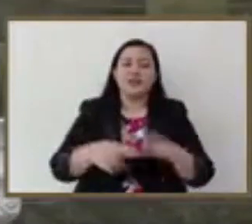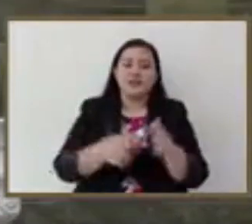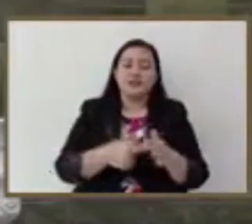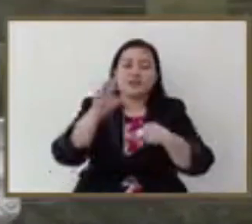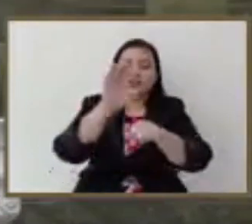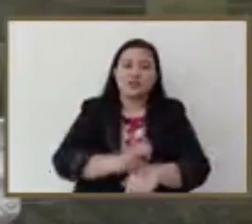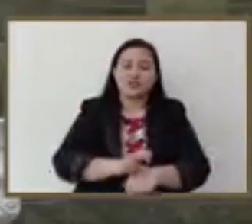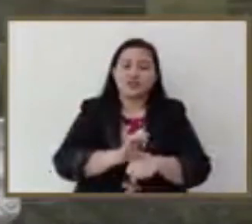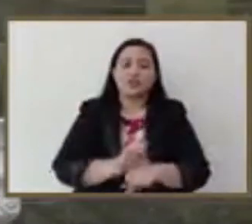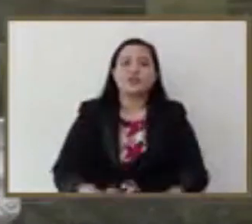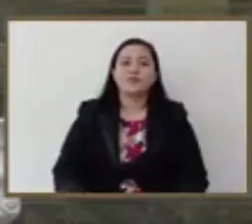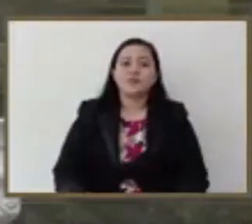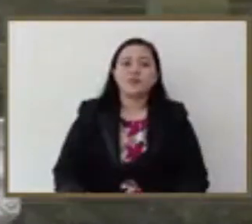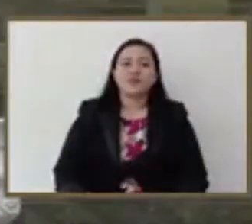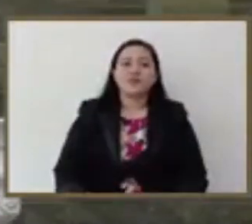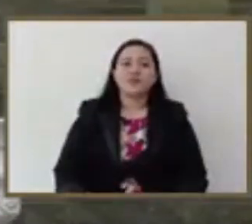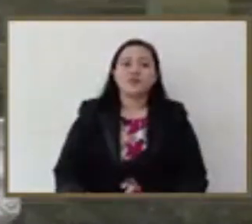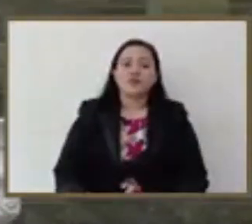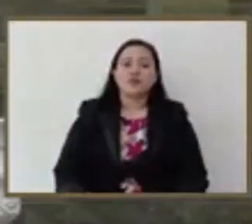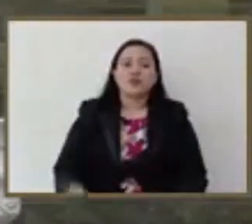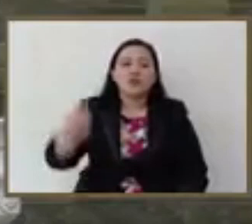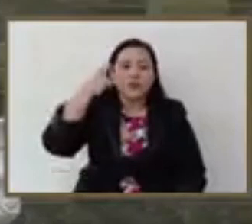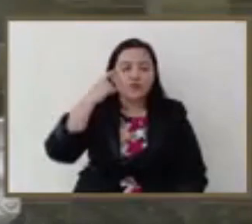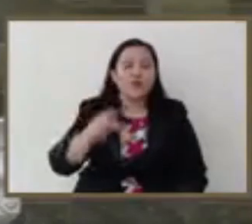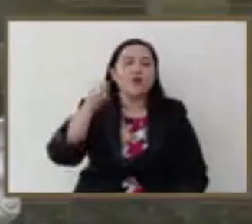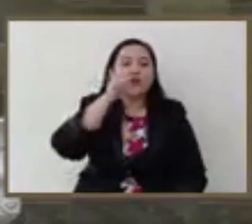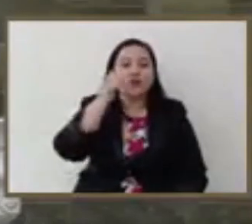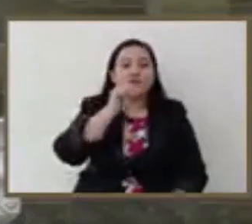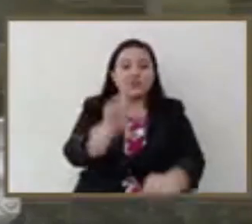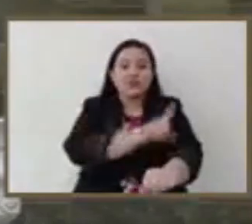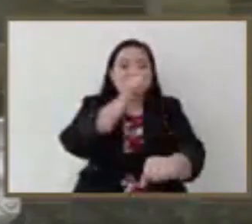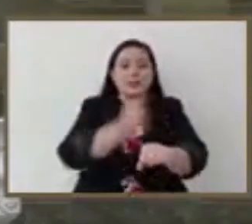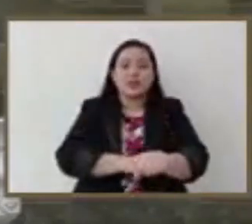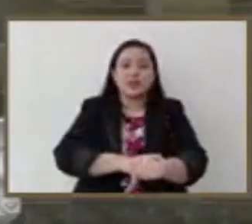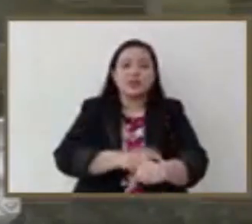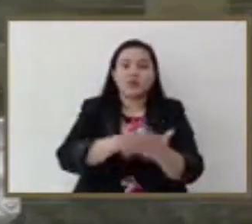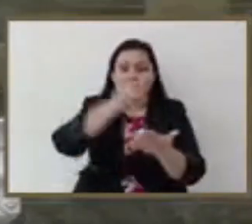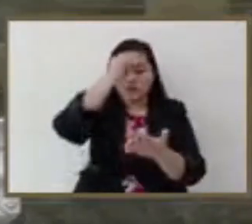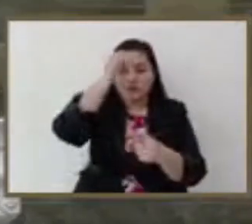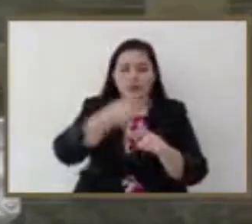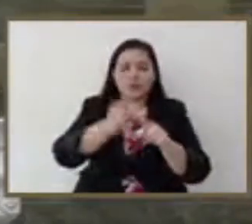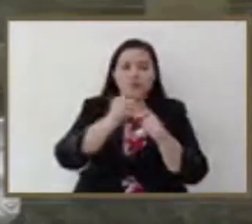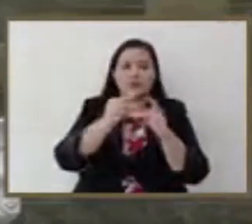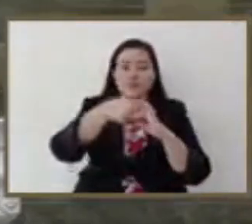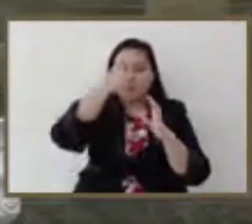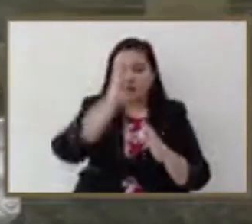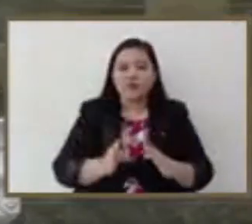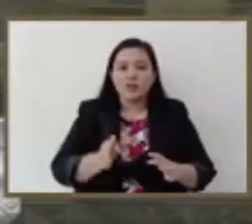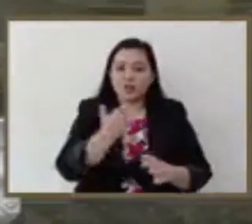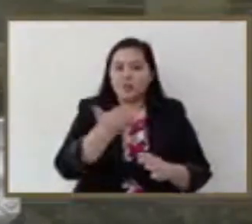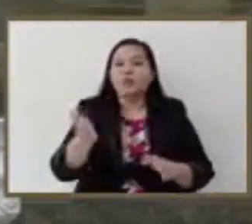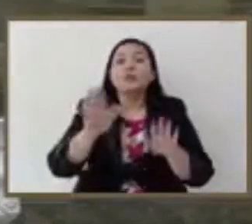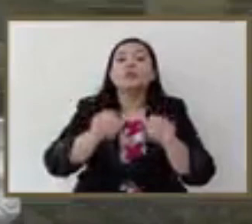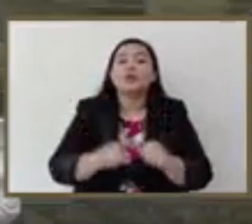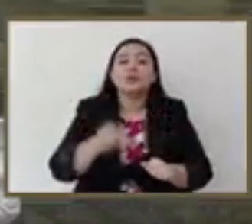ninyo, pakikinig ninyo na salita ng Diyos, ngayon, ano po ang maririnig po natin? Now I understand my life. Now